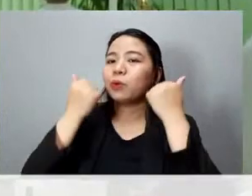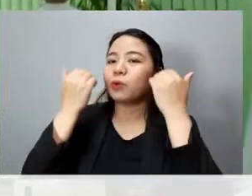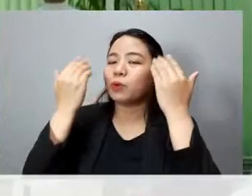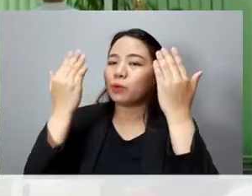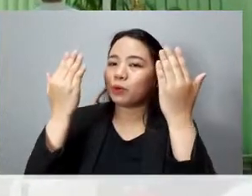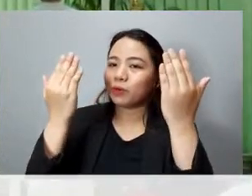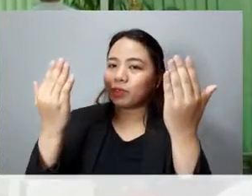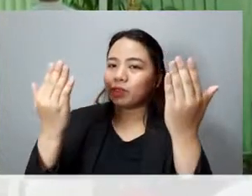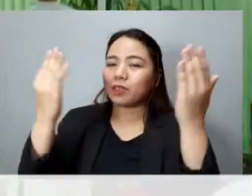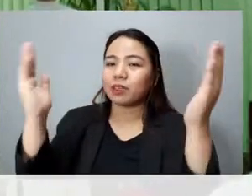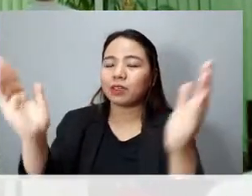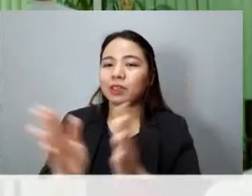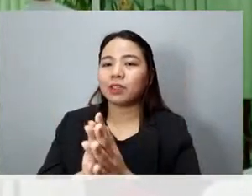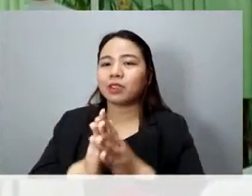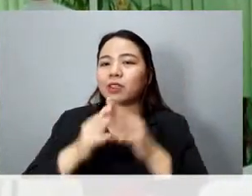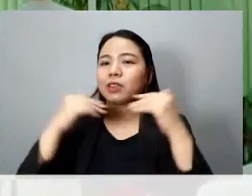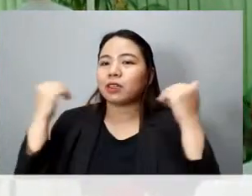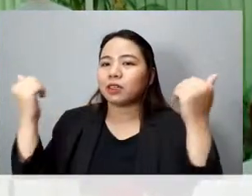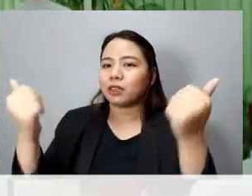alleluia,